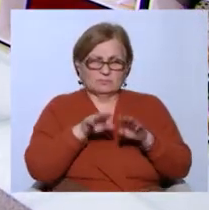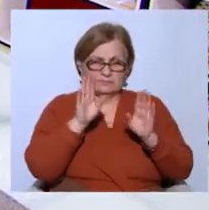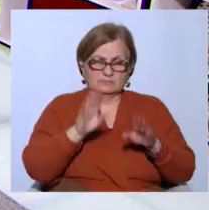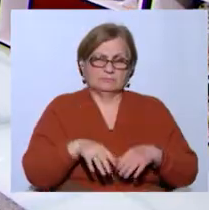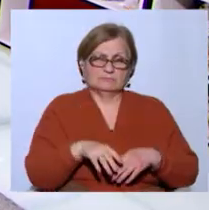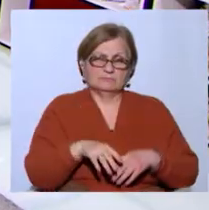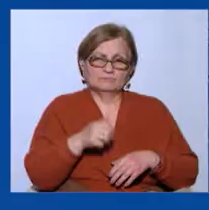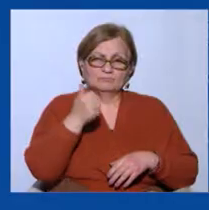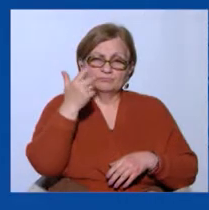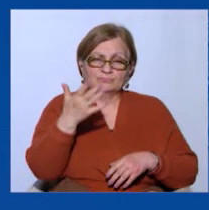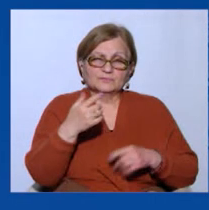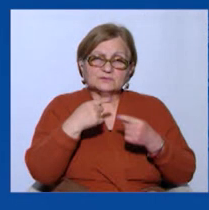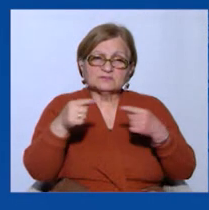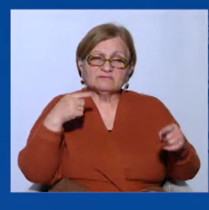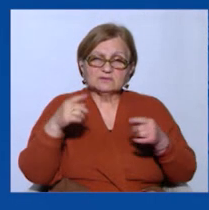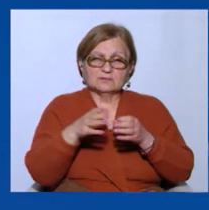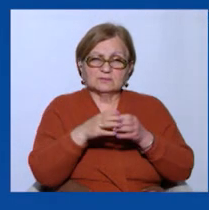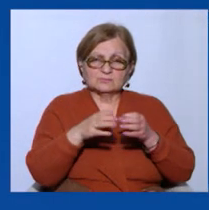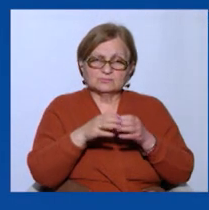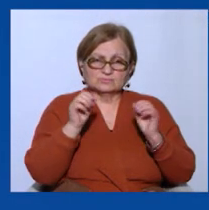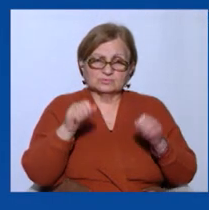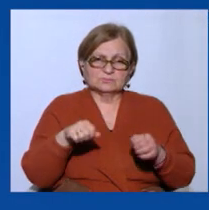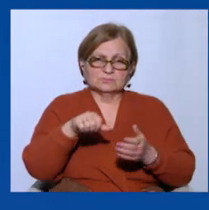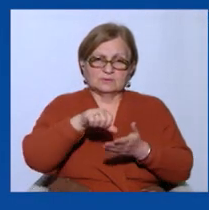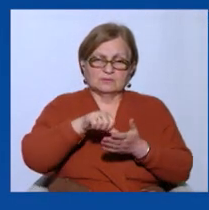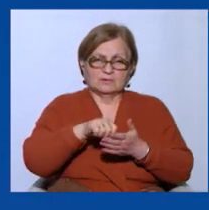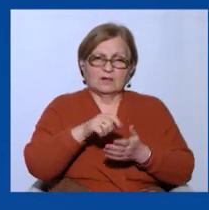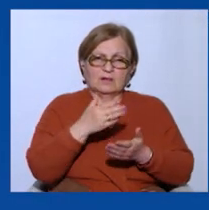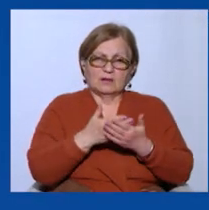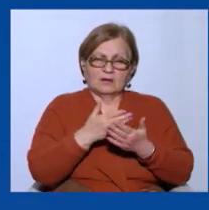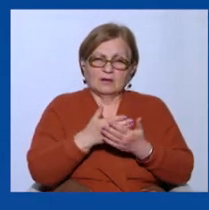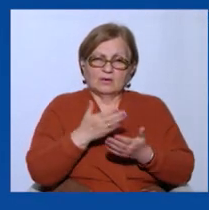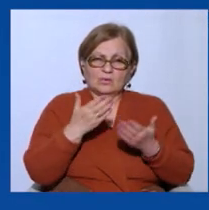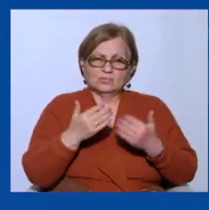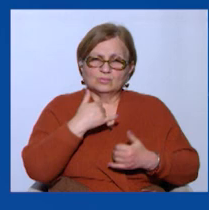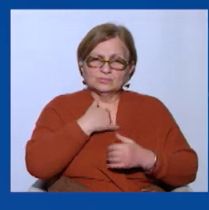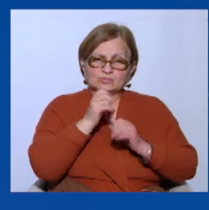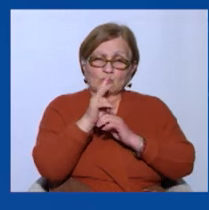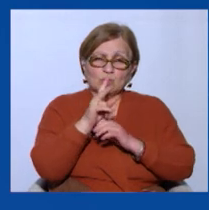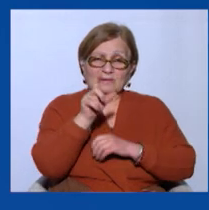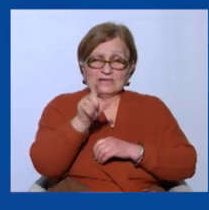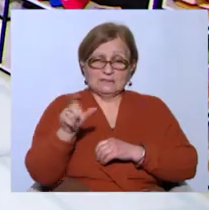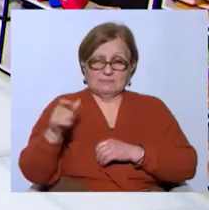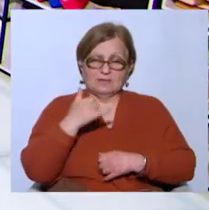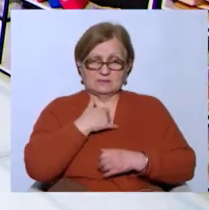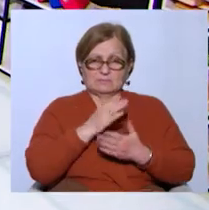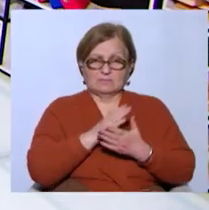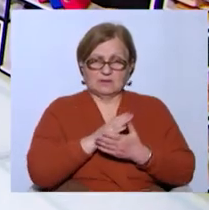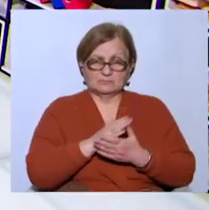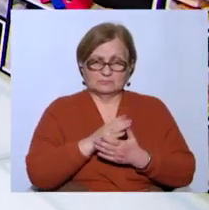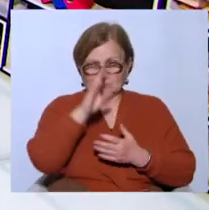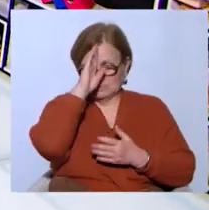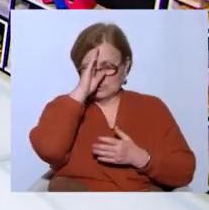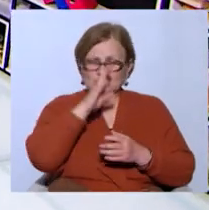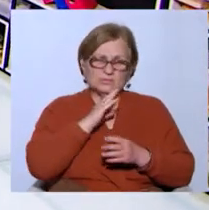თანაბარი. რამდენი სხვადასხვანაირი გუნდი შეიძლება შედგეს ამ პირობებიდან გამომდინარე? სიტყვაზე ჩვენ გვყავს 12 ადამიანი, ხო? 12 ბიჭი